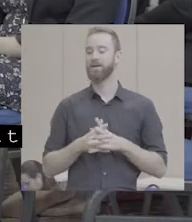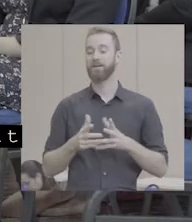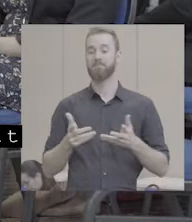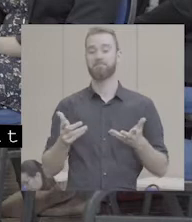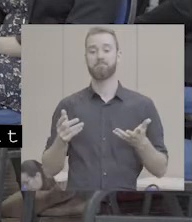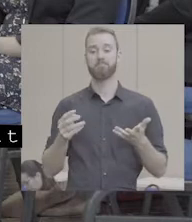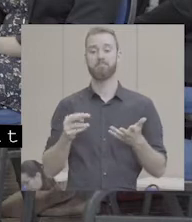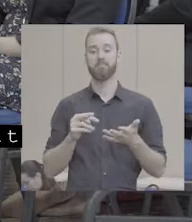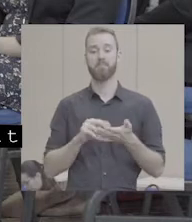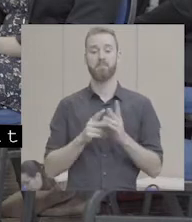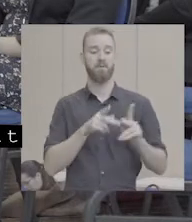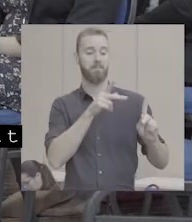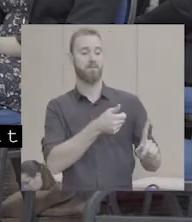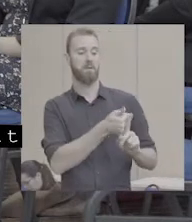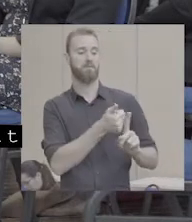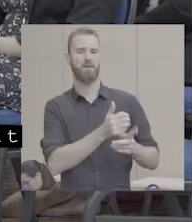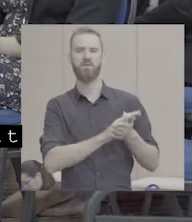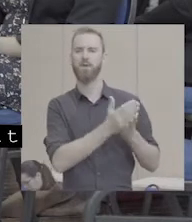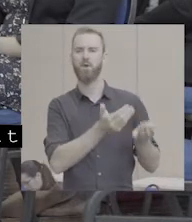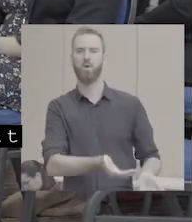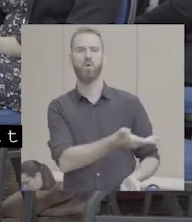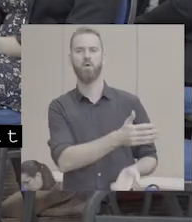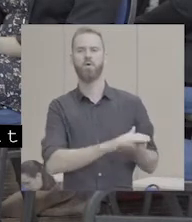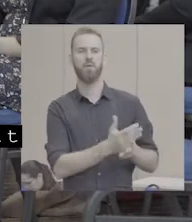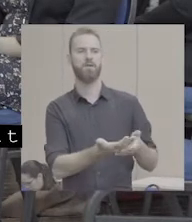c'est une personne qu'on perçoit comme étant trop lourde